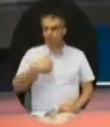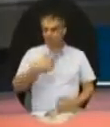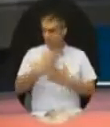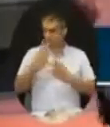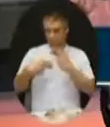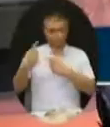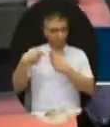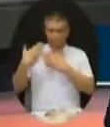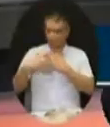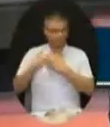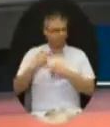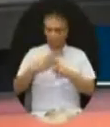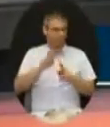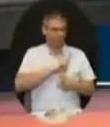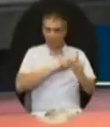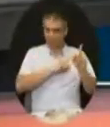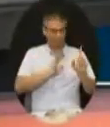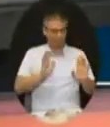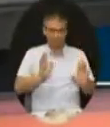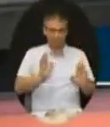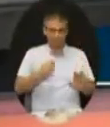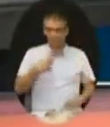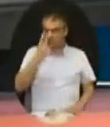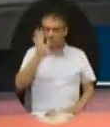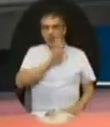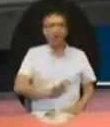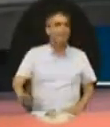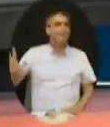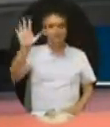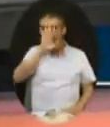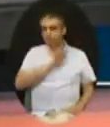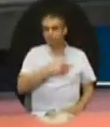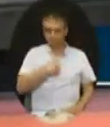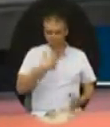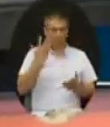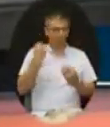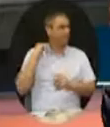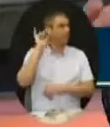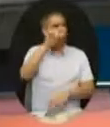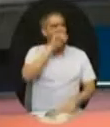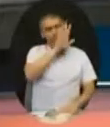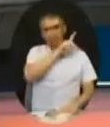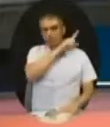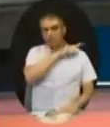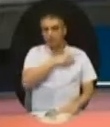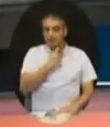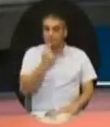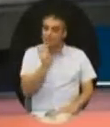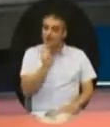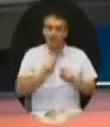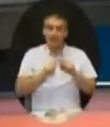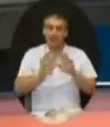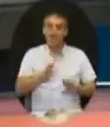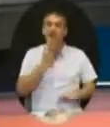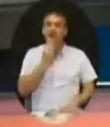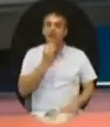בשנים האחרונות, וזה רק לא תופעה אנגלית דרך אגב. אני רואה את זה באירופה. אני נמצא הרבה באירופה. המילה אנטישמיות,